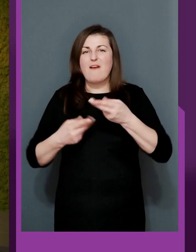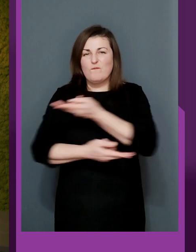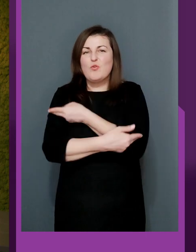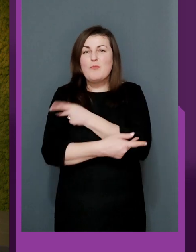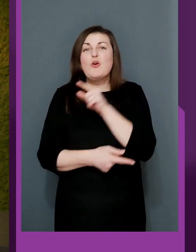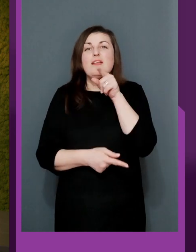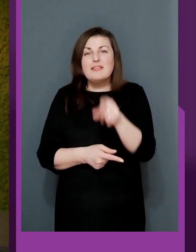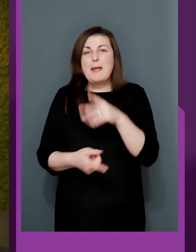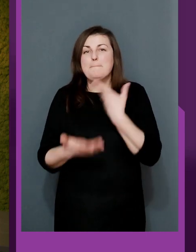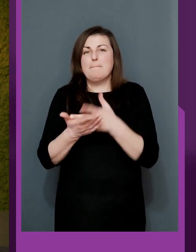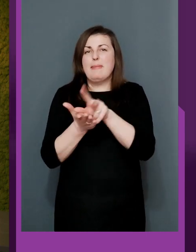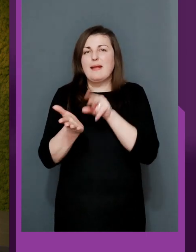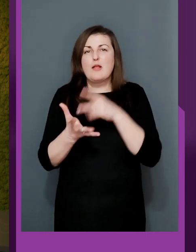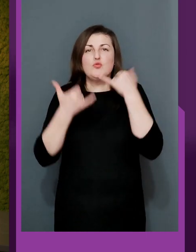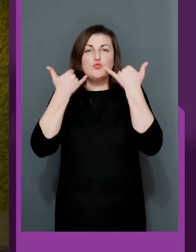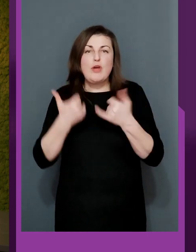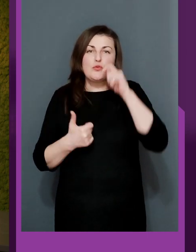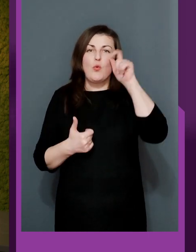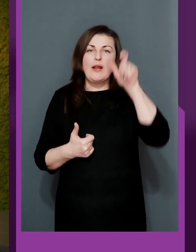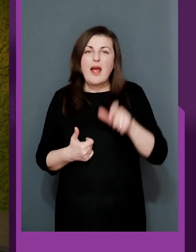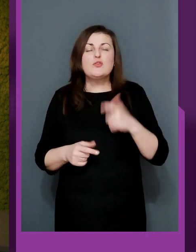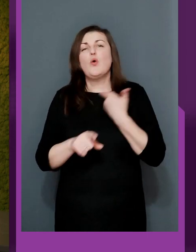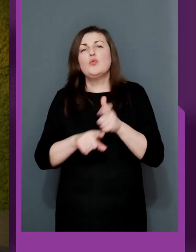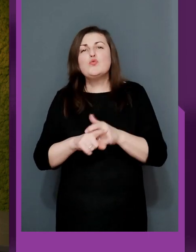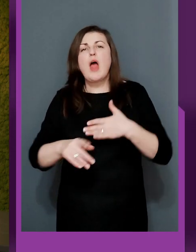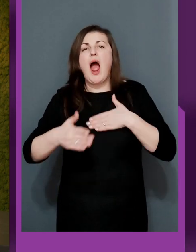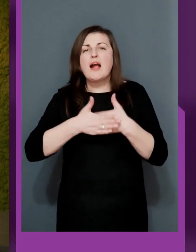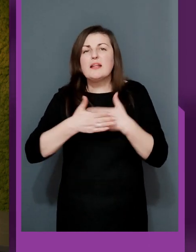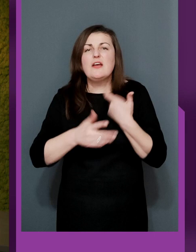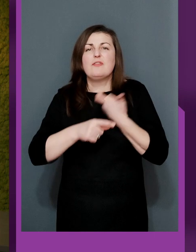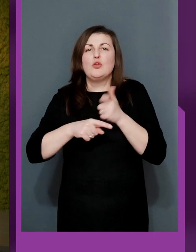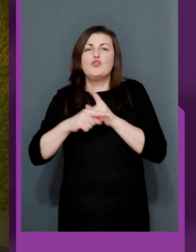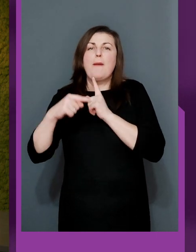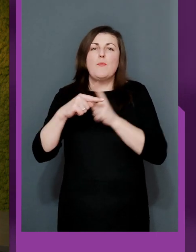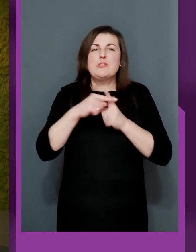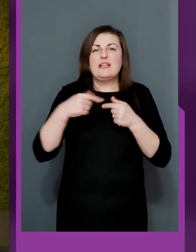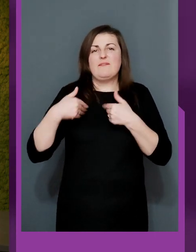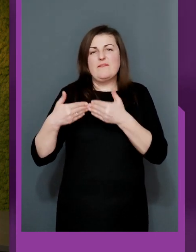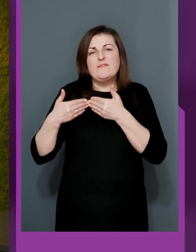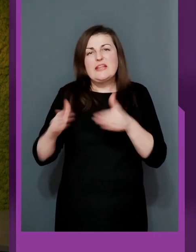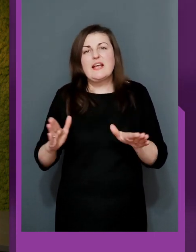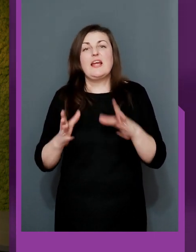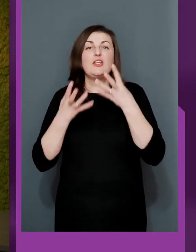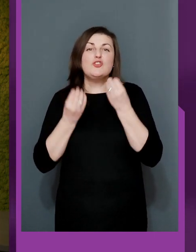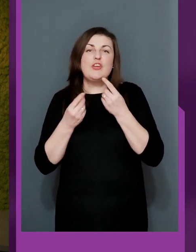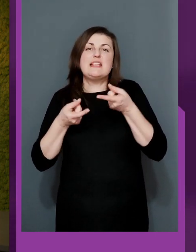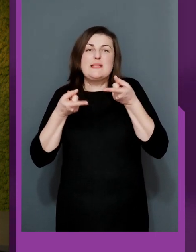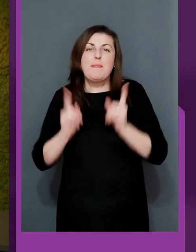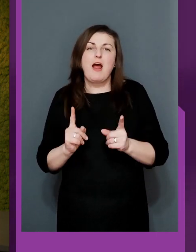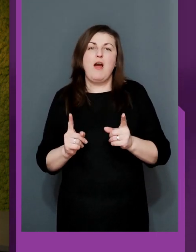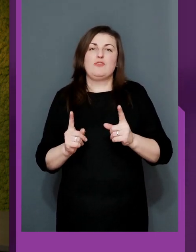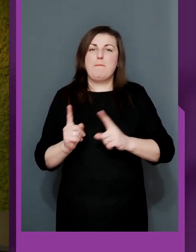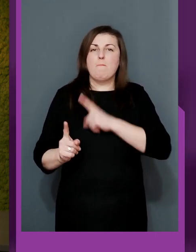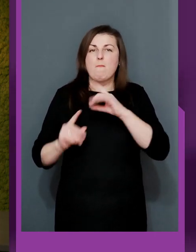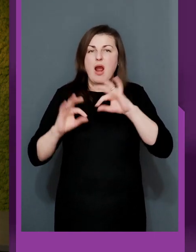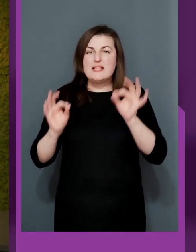тому що ти от приклад дійсно сучасного українця дуже активний дуже позитивний відкритий і ще і справжній